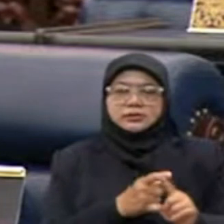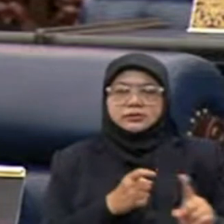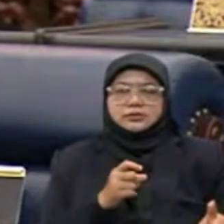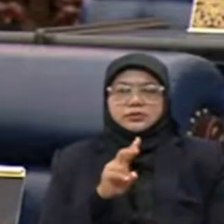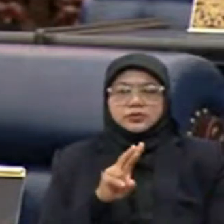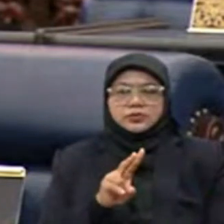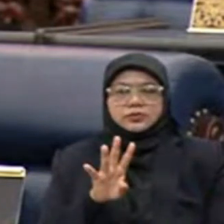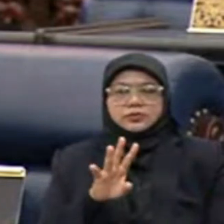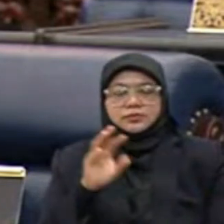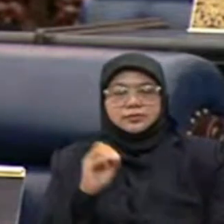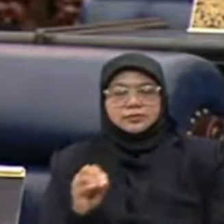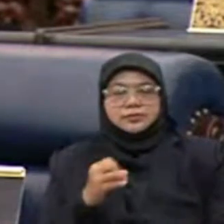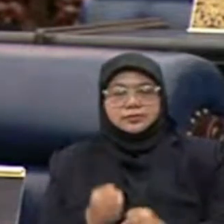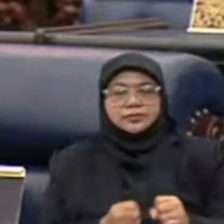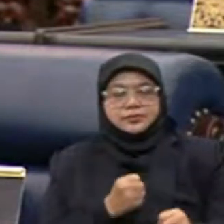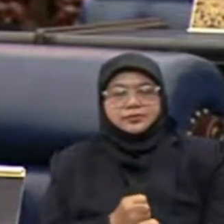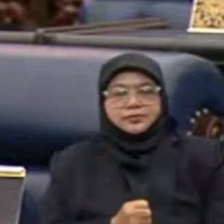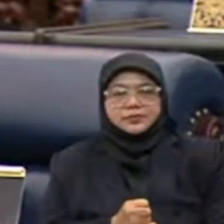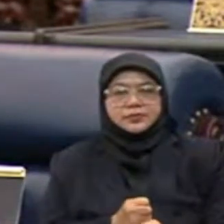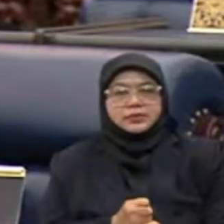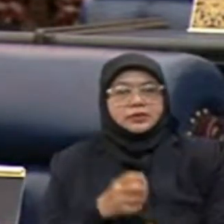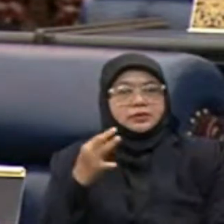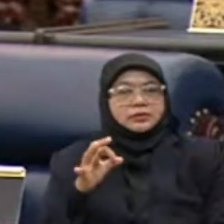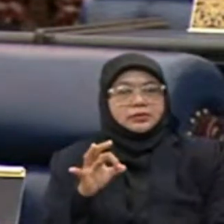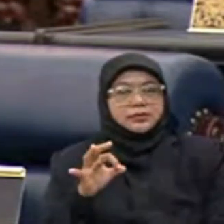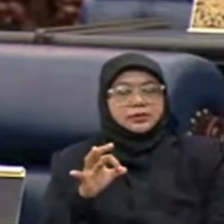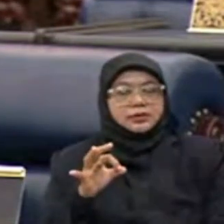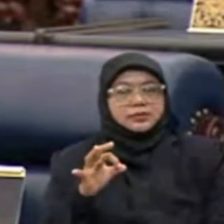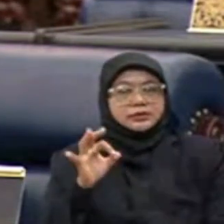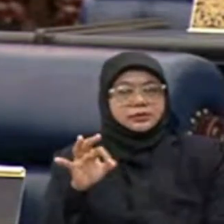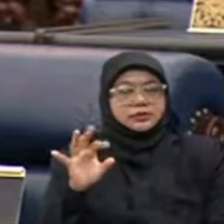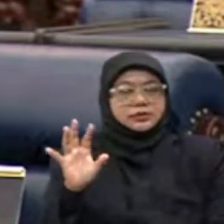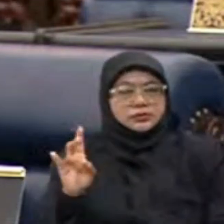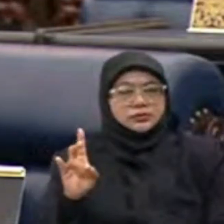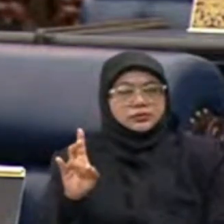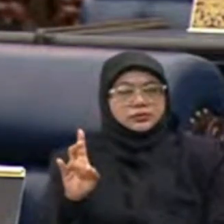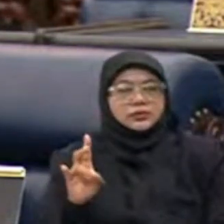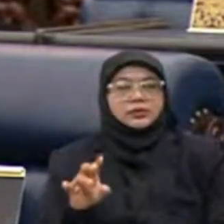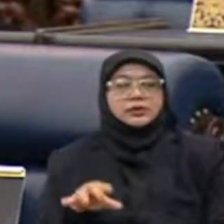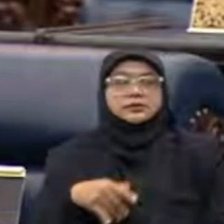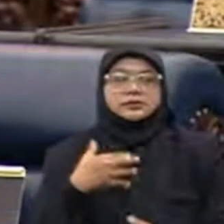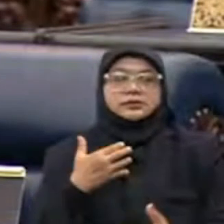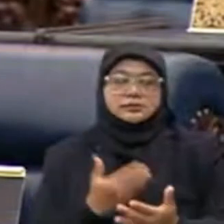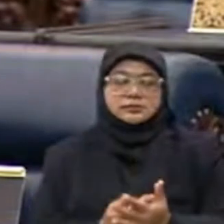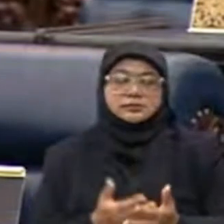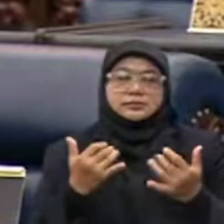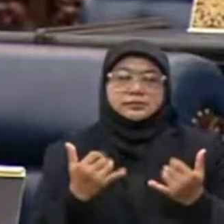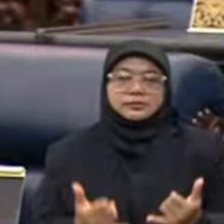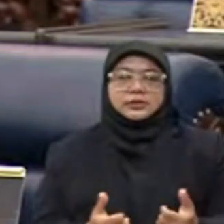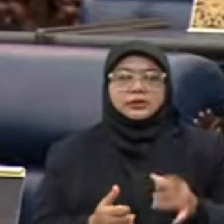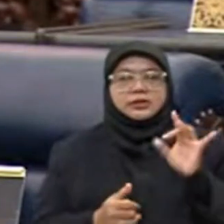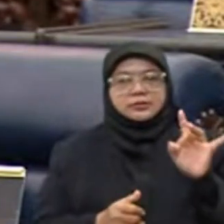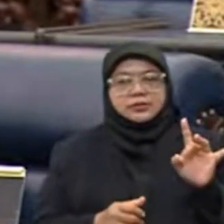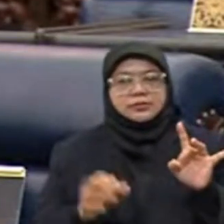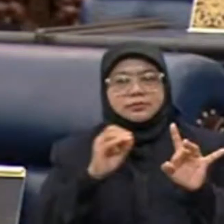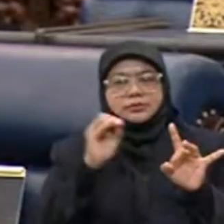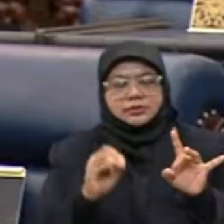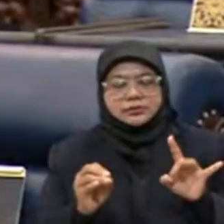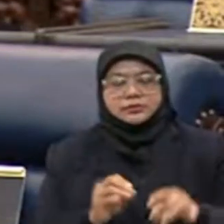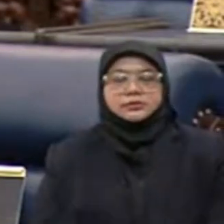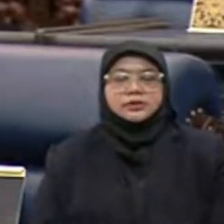2400 dari pada tahun 1997 hingga lah kini 800